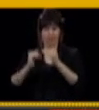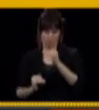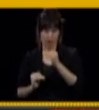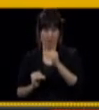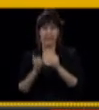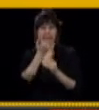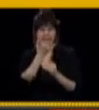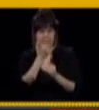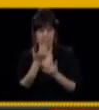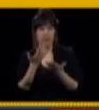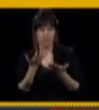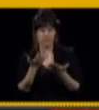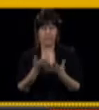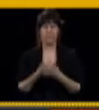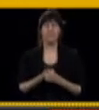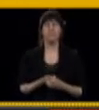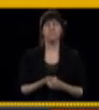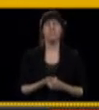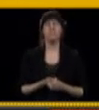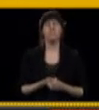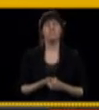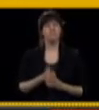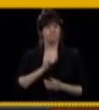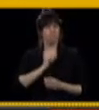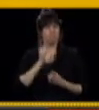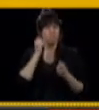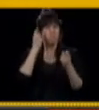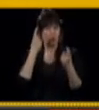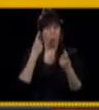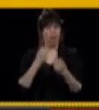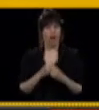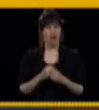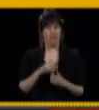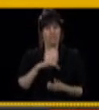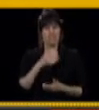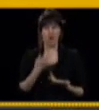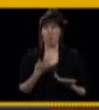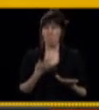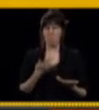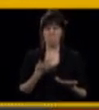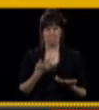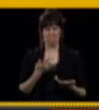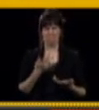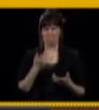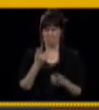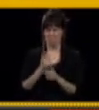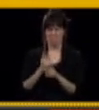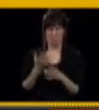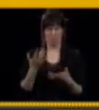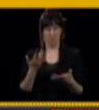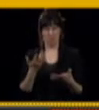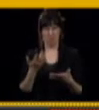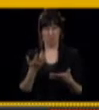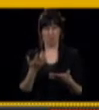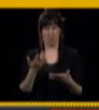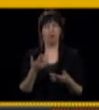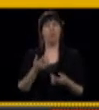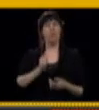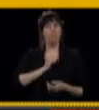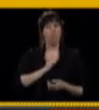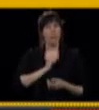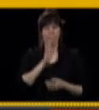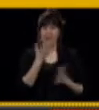pour comprendre que ça peut paraître est pas juste donc j'ai demandé au ministre des finances de trouver une